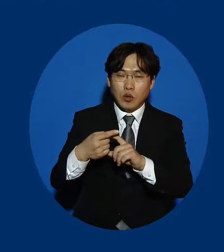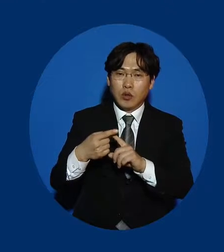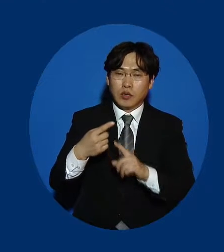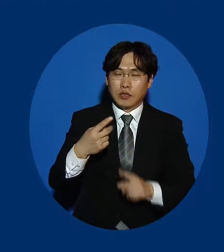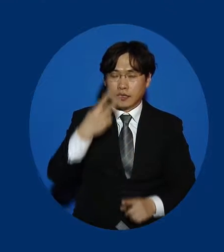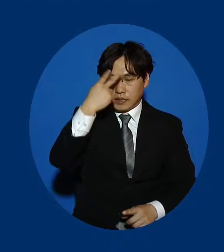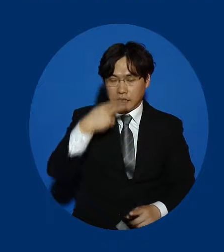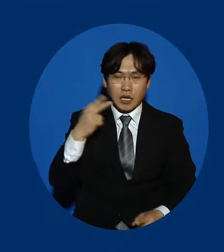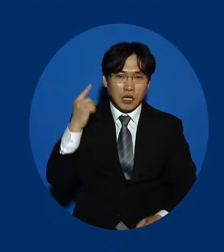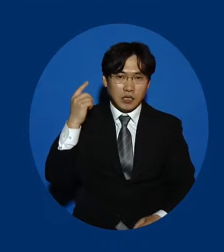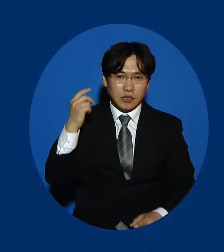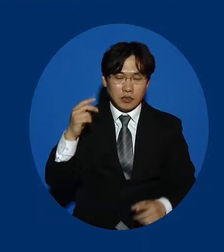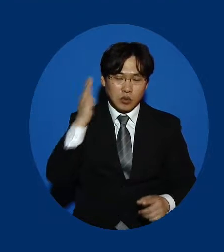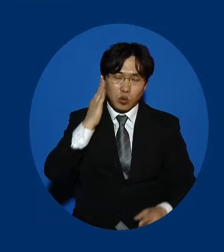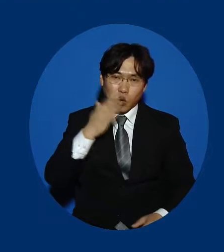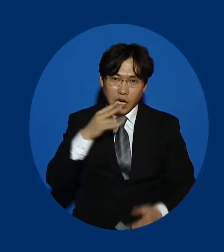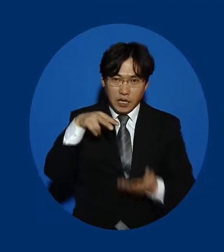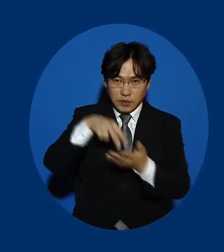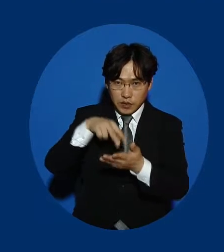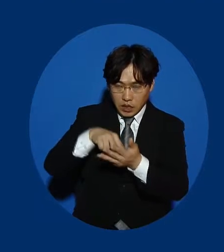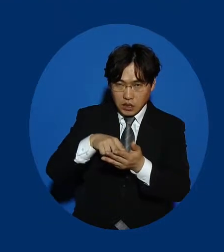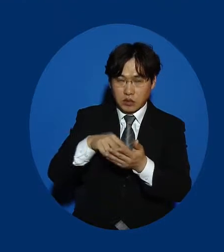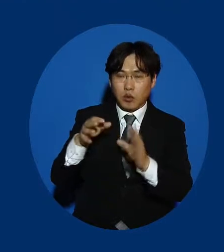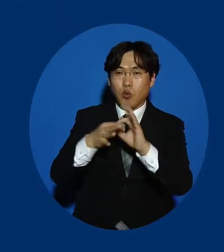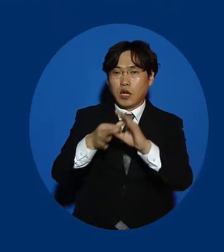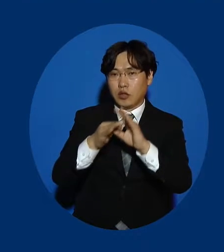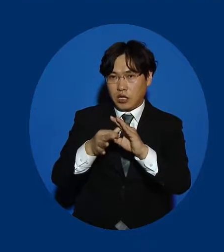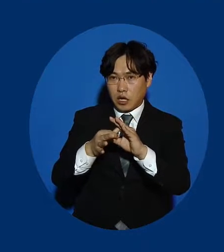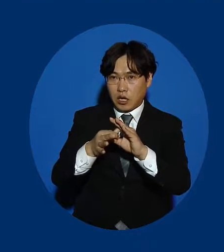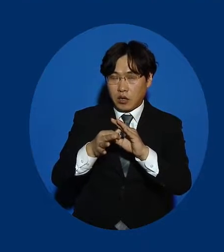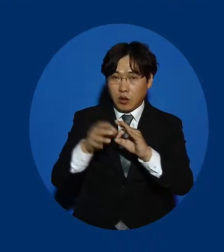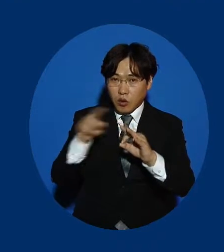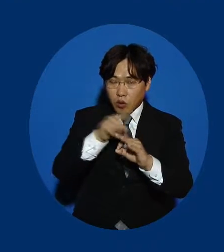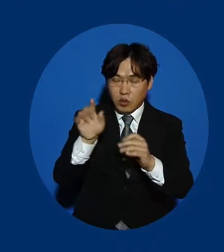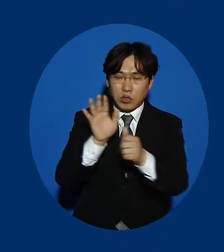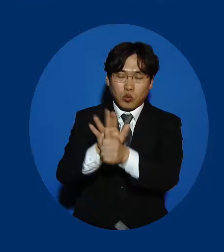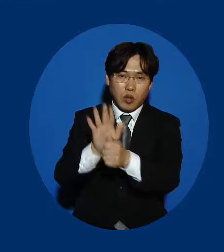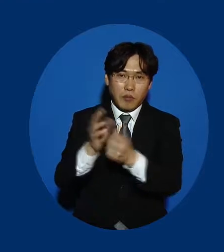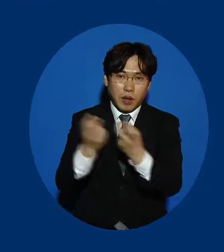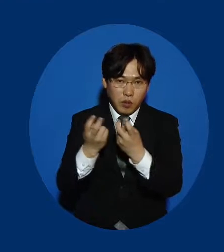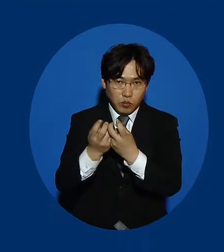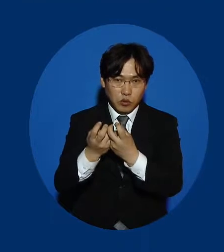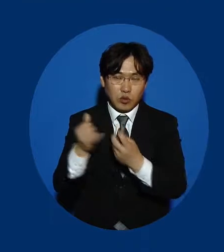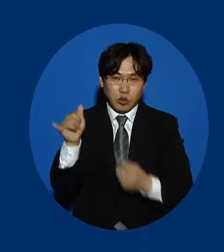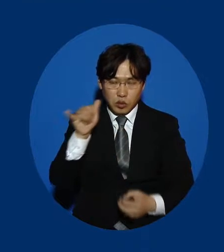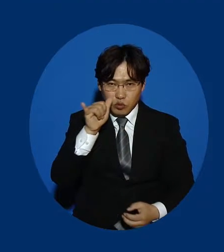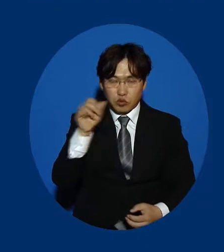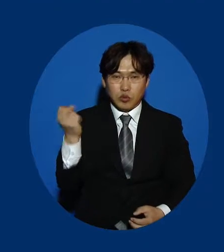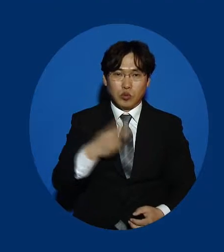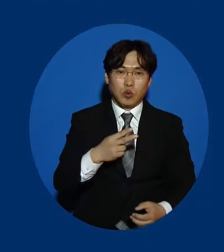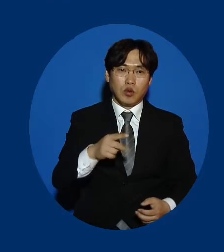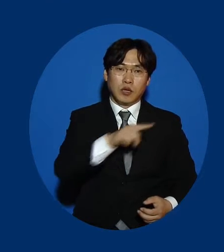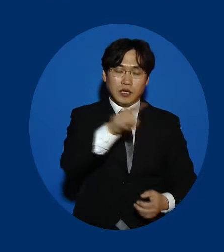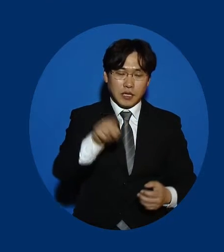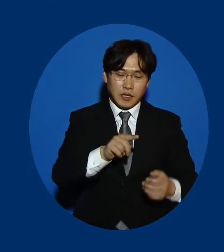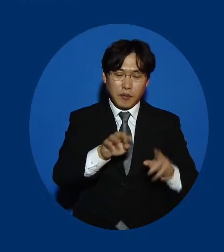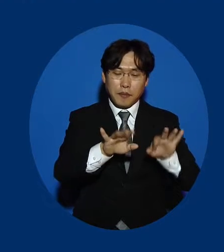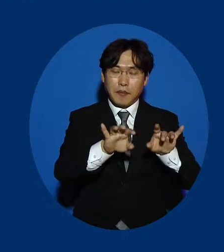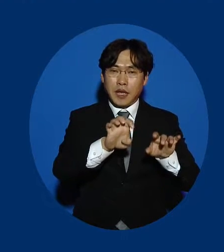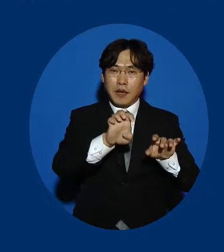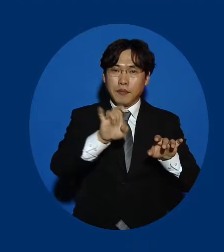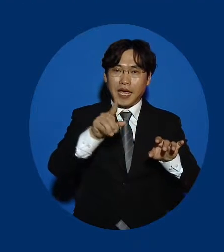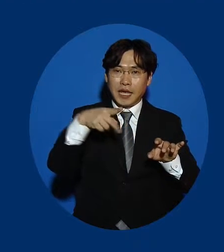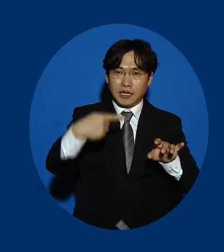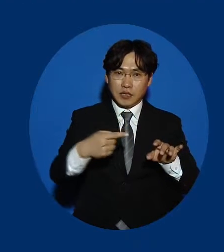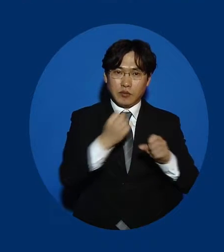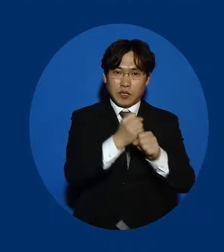시각 장애인들이 이미지를 모르잖아요, 못 보잖아요. 그래서 이미지를 시각화시키는 거예요. 만질 수 있게 하는 이런 패드도 지금 만들어